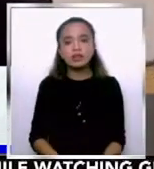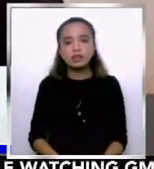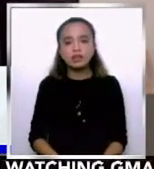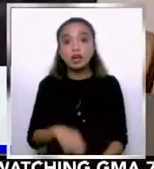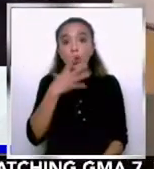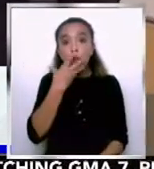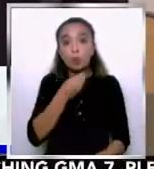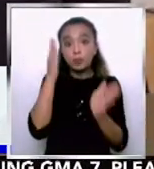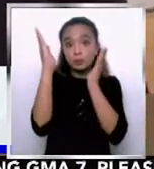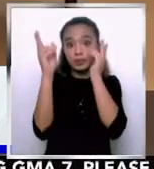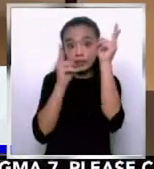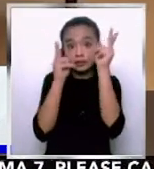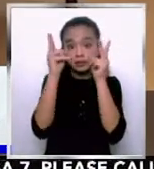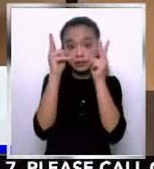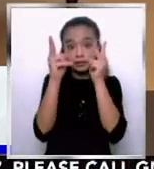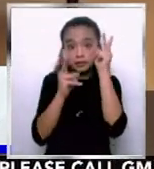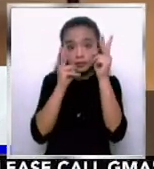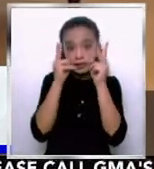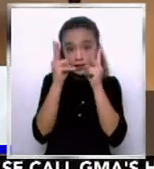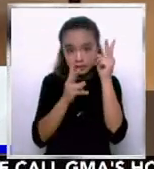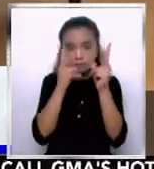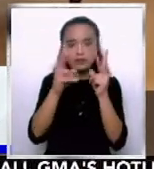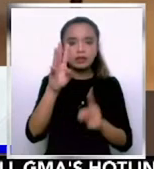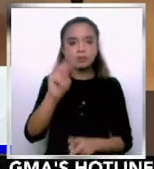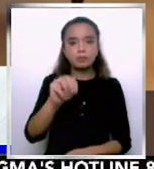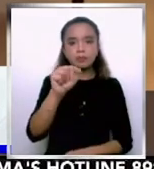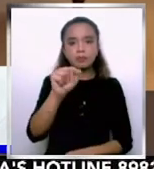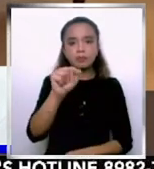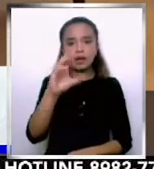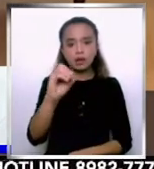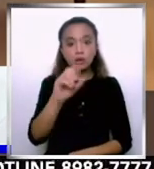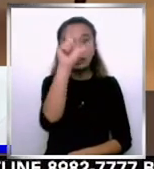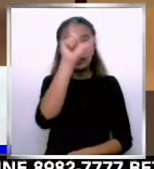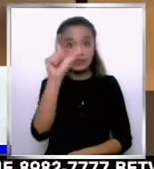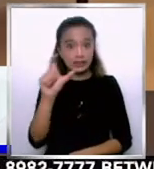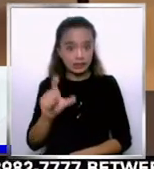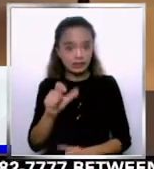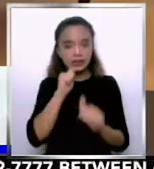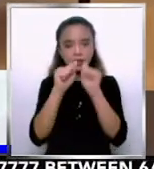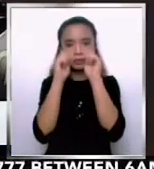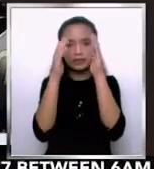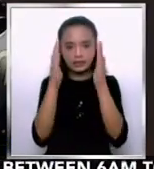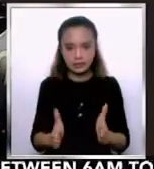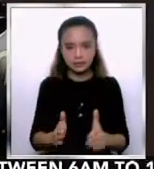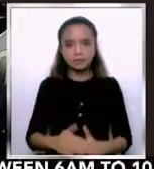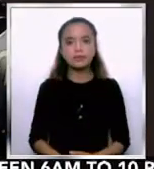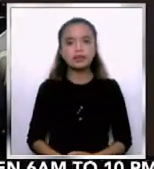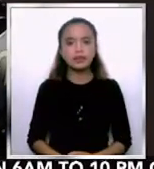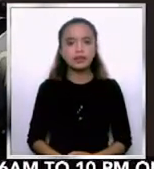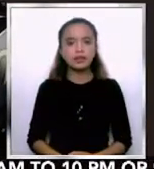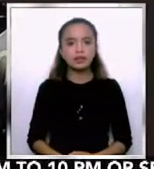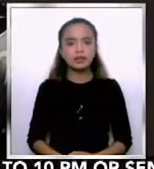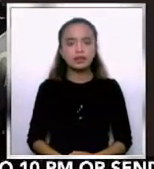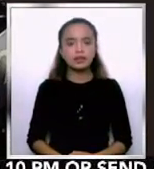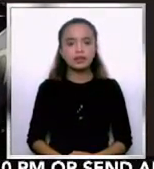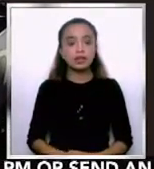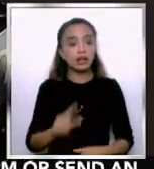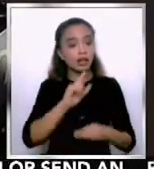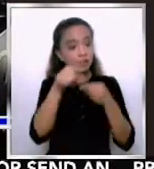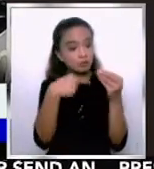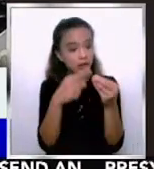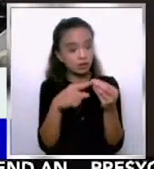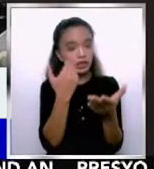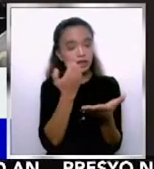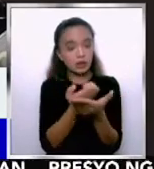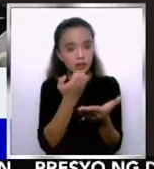Italian Ambassador Marco Clemente. At every level, and the Filipinos at every level has been very strong. On the economic front, they